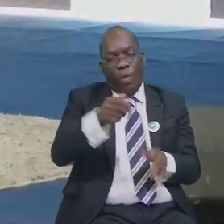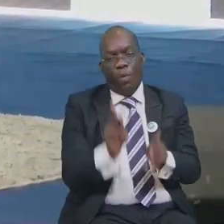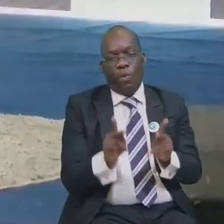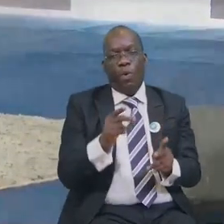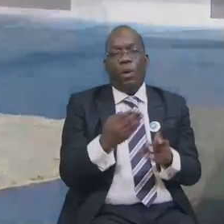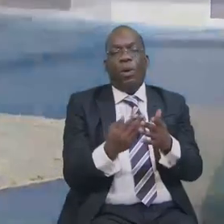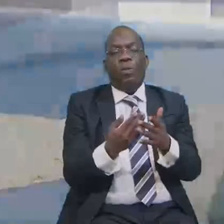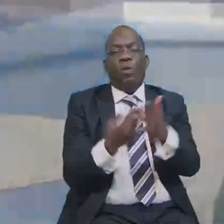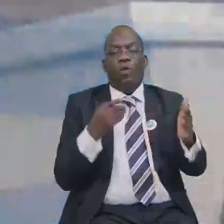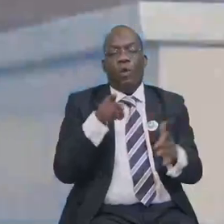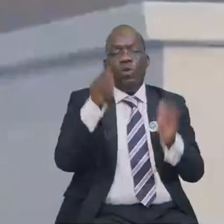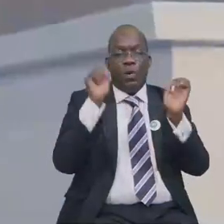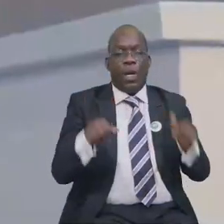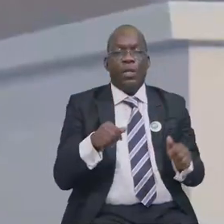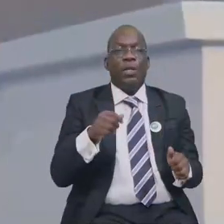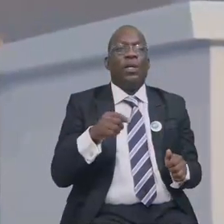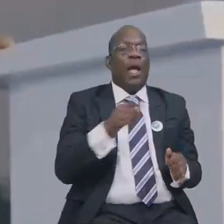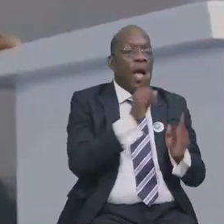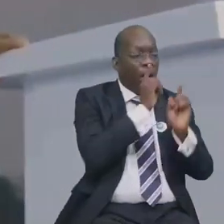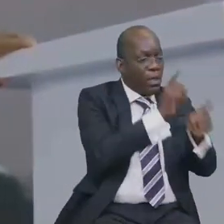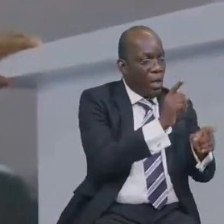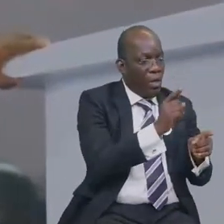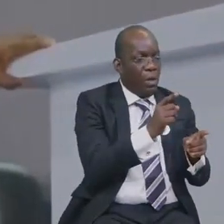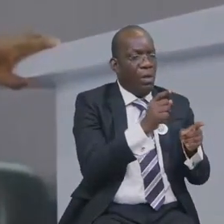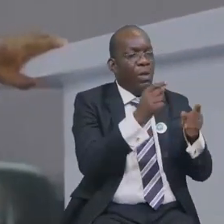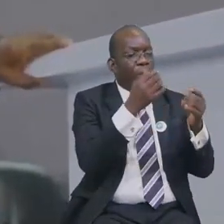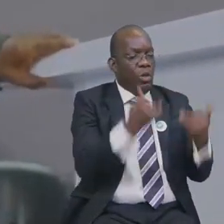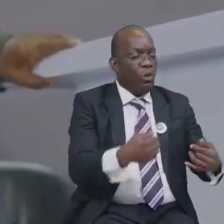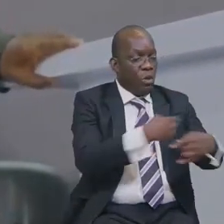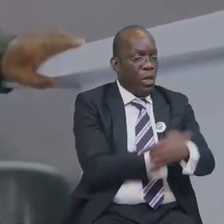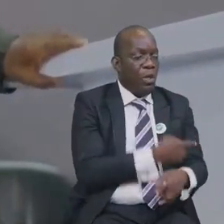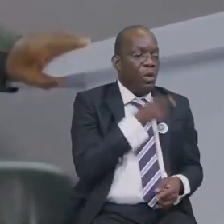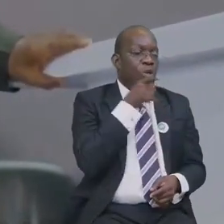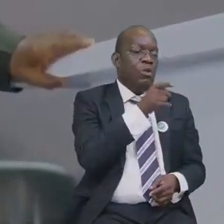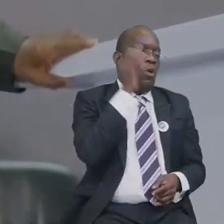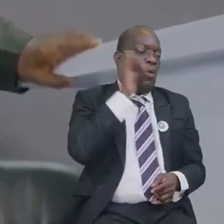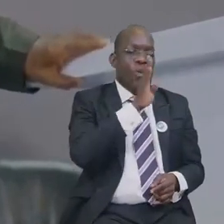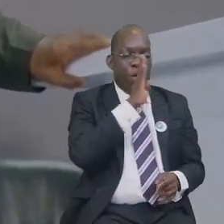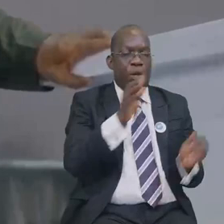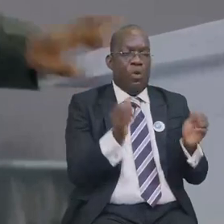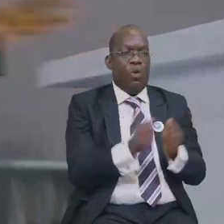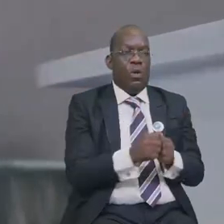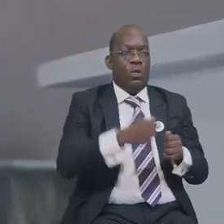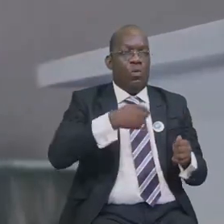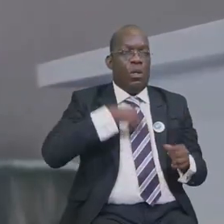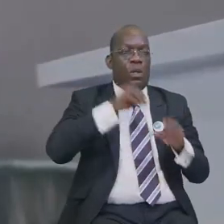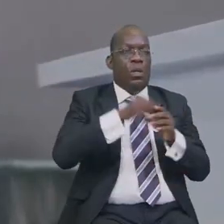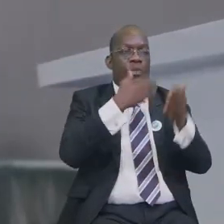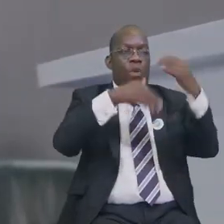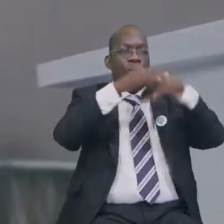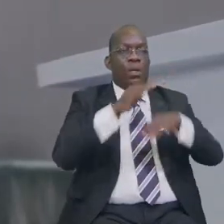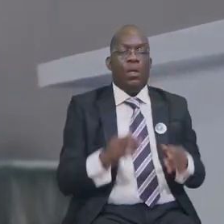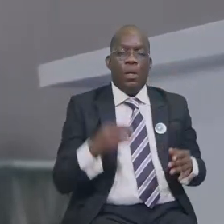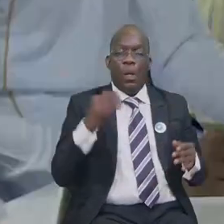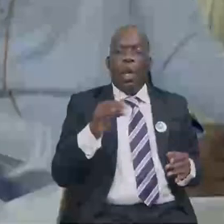répondre aujourd'hui. Tu seras avec moi dans le paradis. Que Dieu nous donne